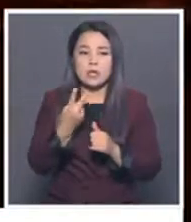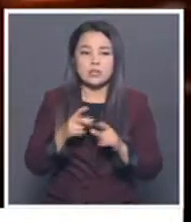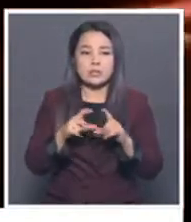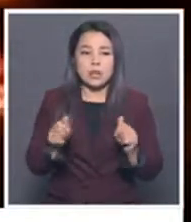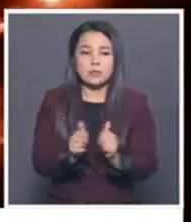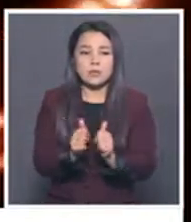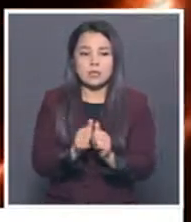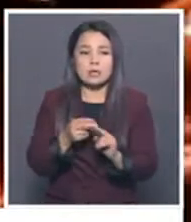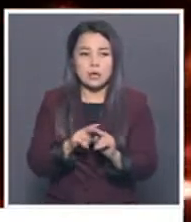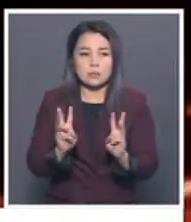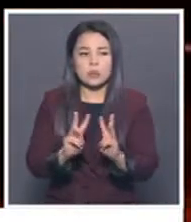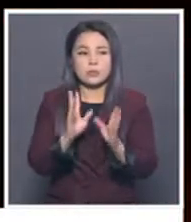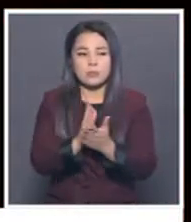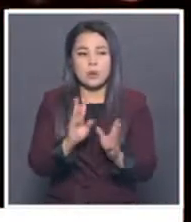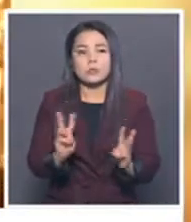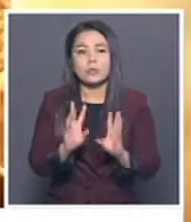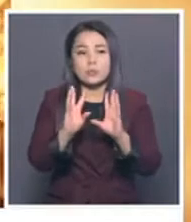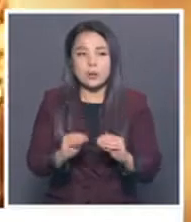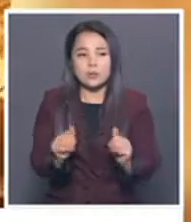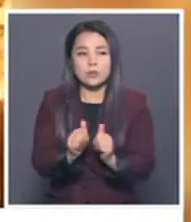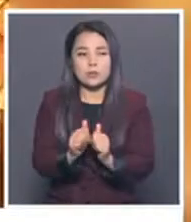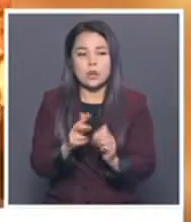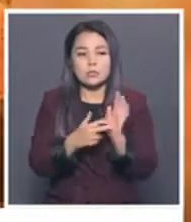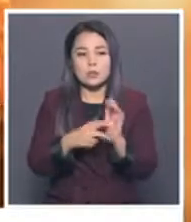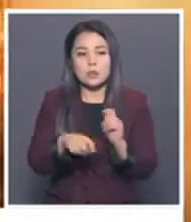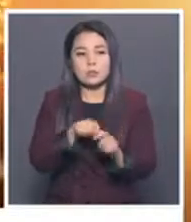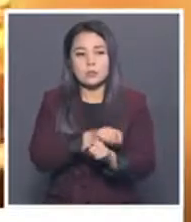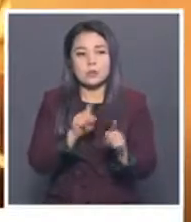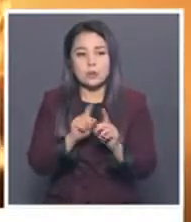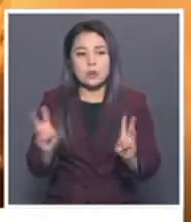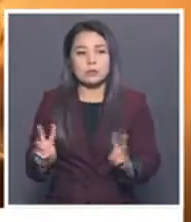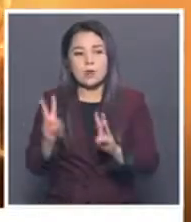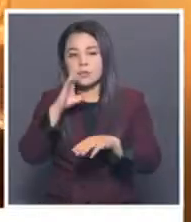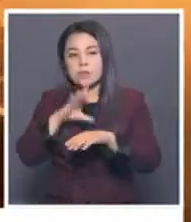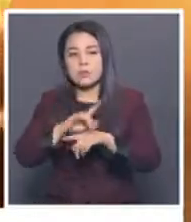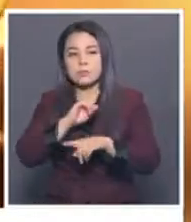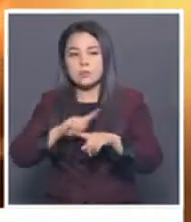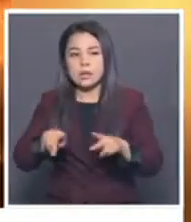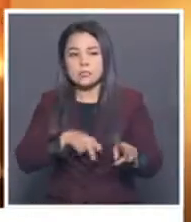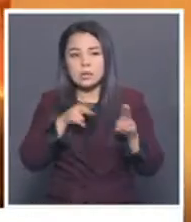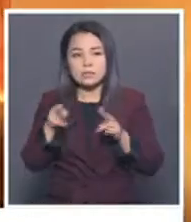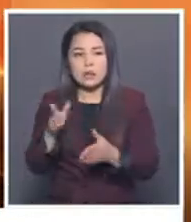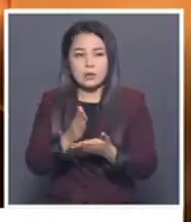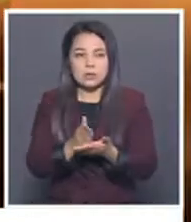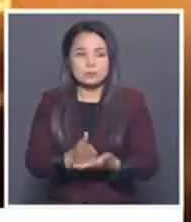бастаған. Өрт сөндірушілер алғашқысын өшіріп жатқанда арасы 800 метрлік қоймадан қызыл жалын байқалған. Параллель дом